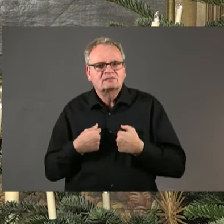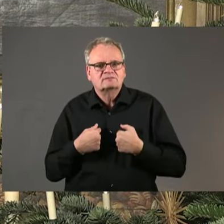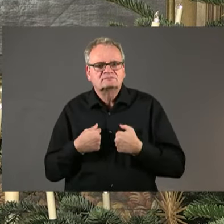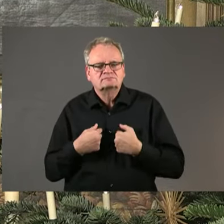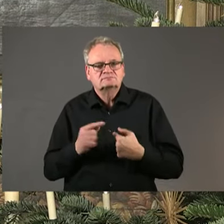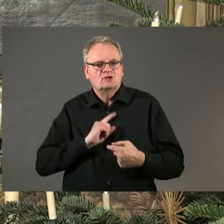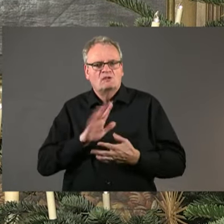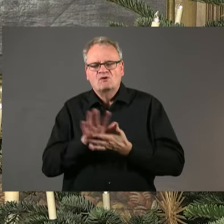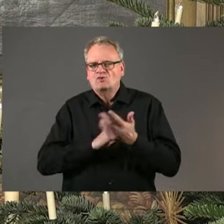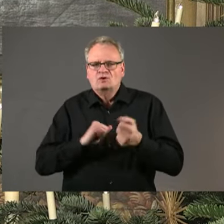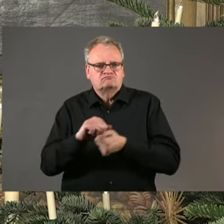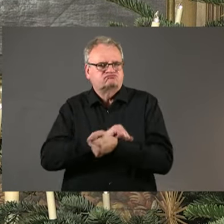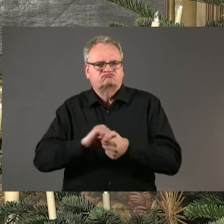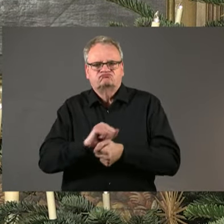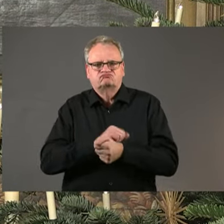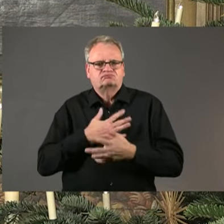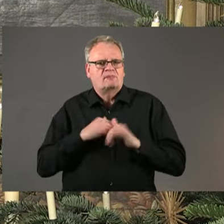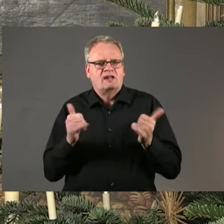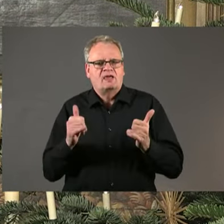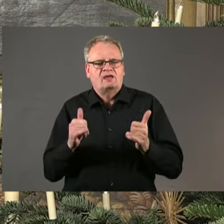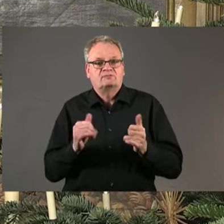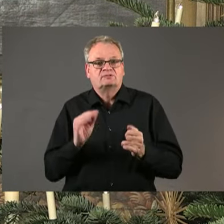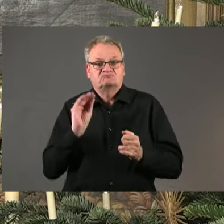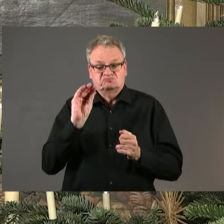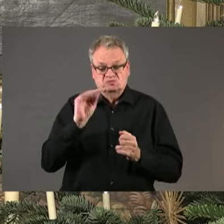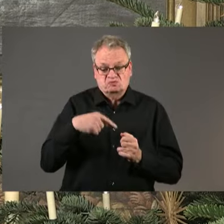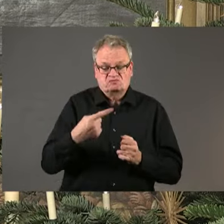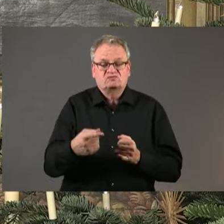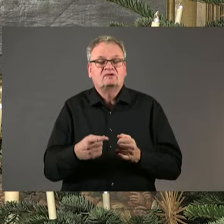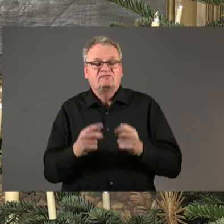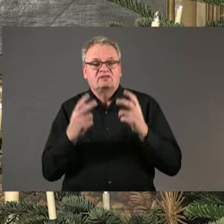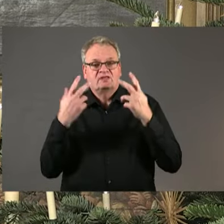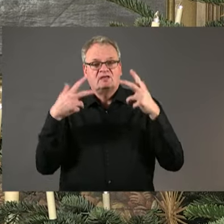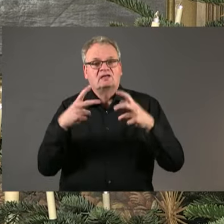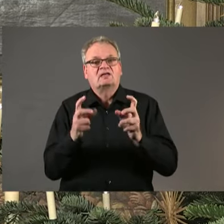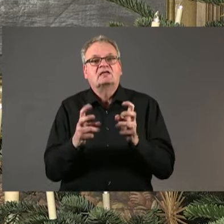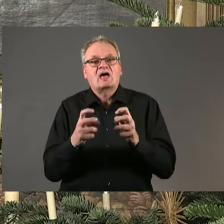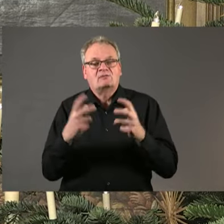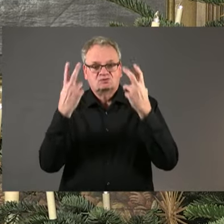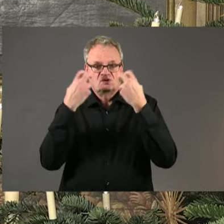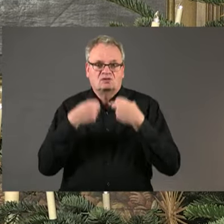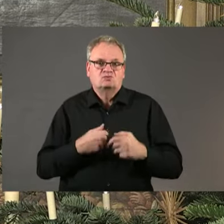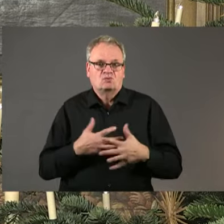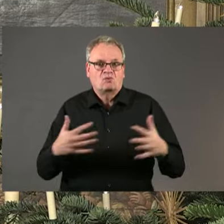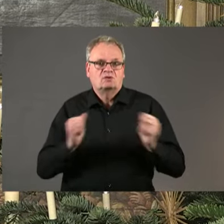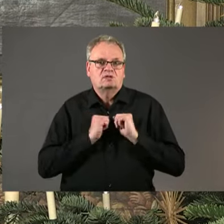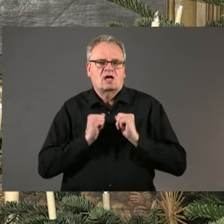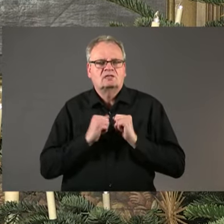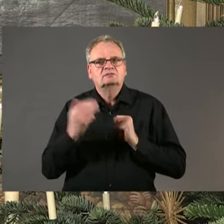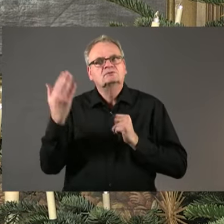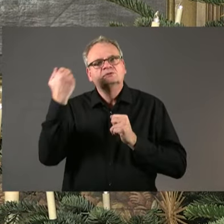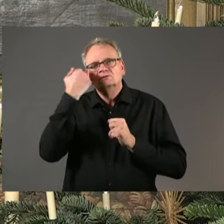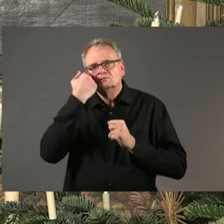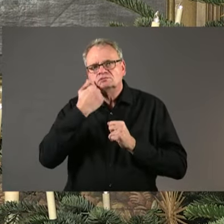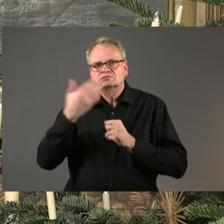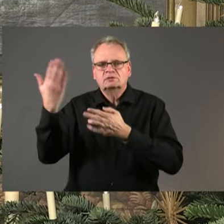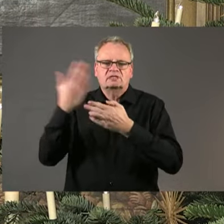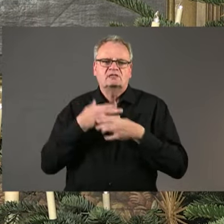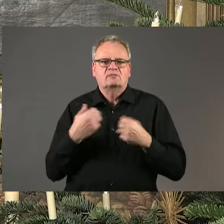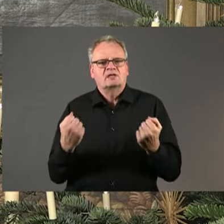mich ruiniert und habe furchtbare Angst vor meinen bevorstehenden Krebsuntersuchungen. Gib mir viel Kraft und